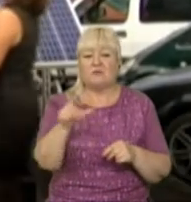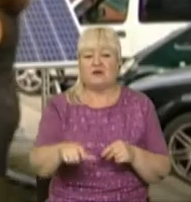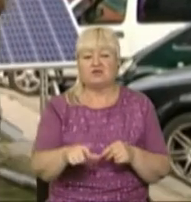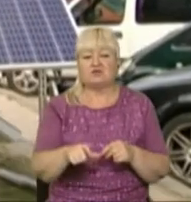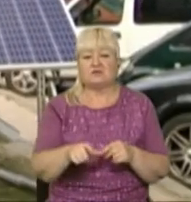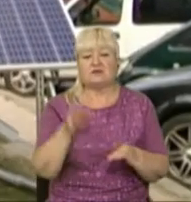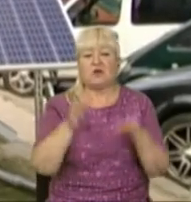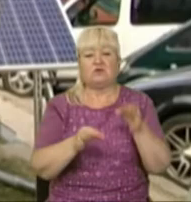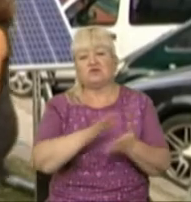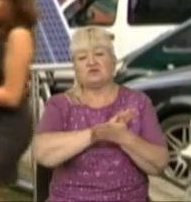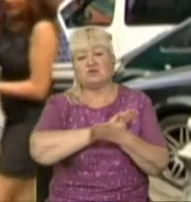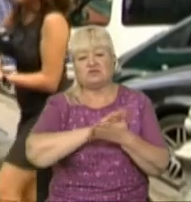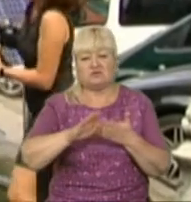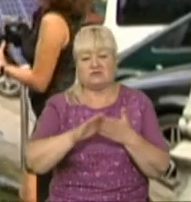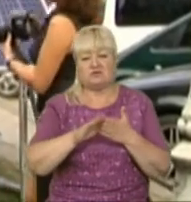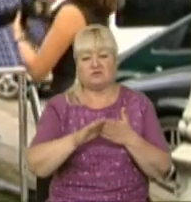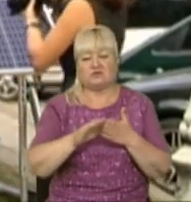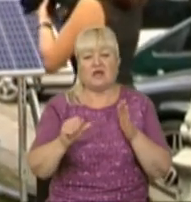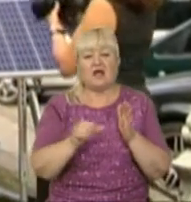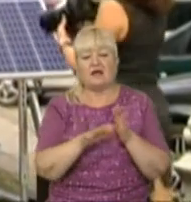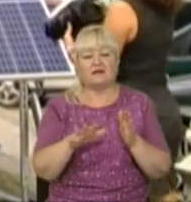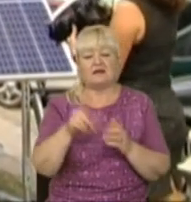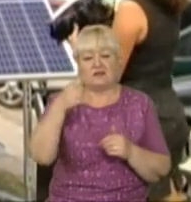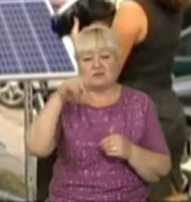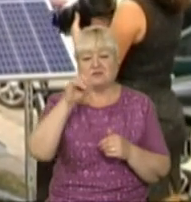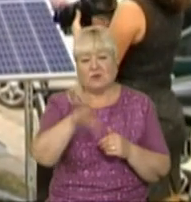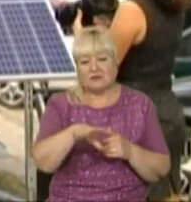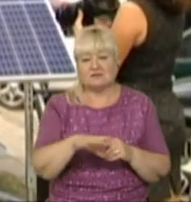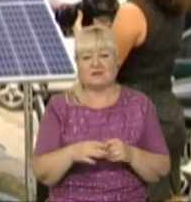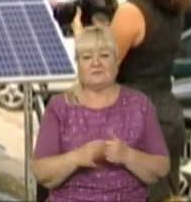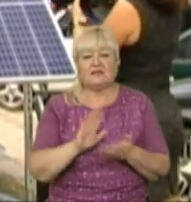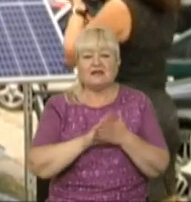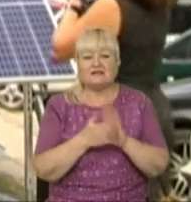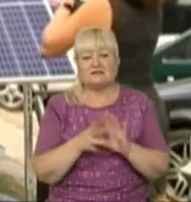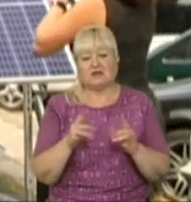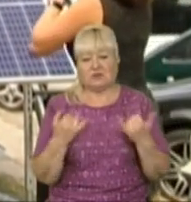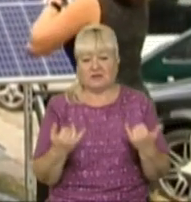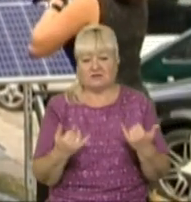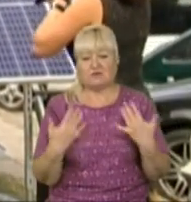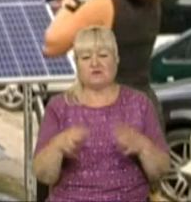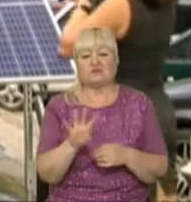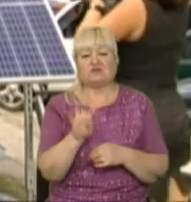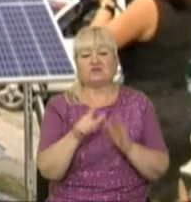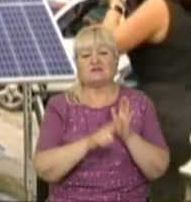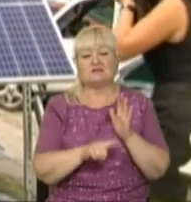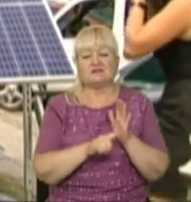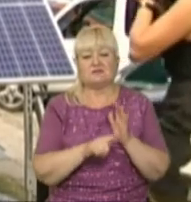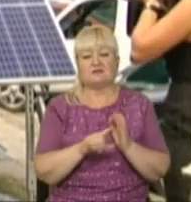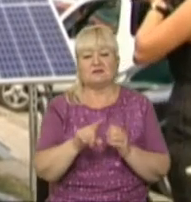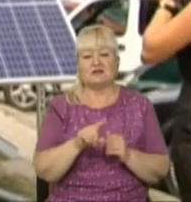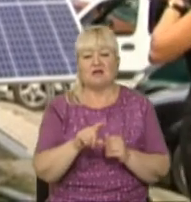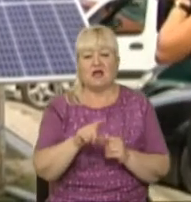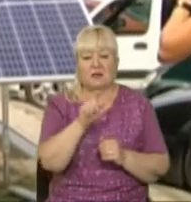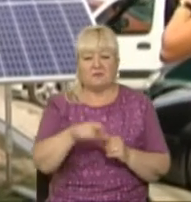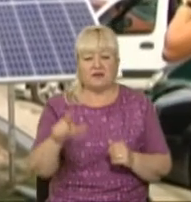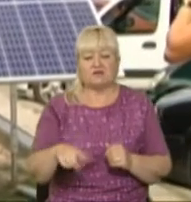екологічно чистої енергії, енергії сонця. Станом на сьогодні вже 471 мешканець Львівщини